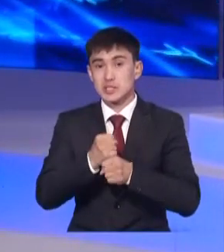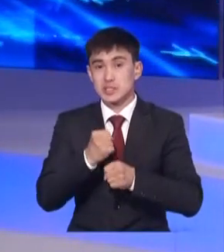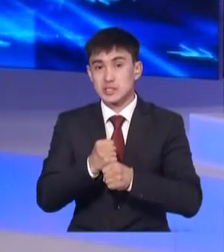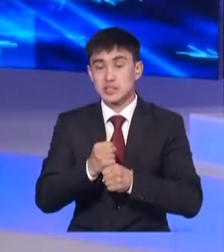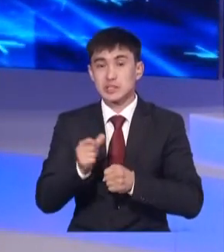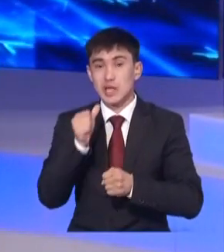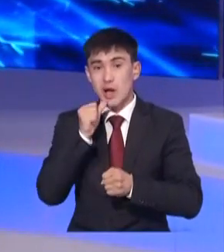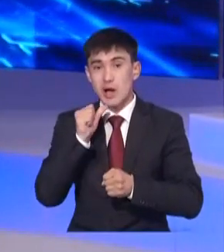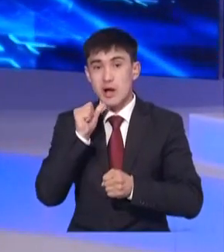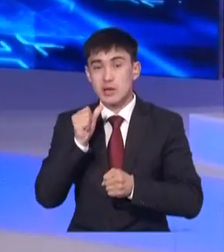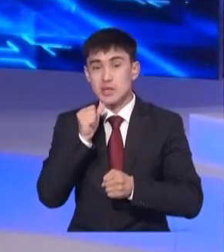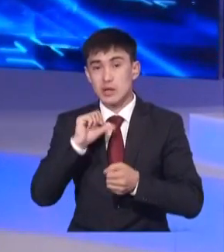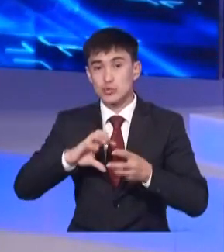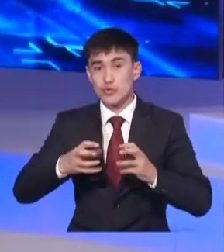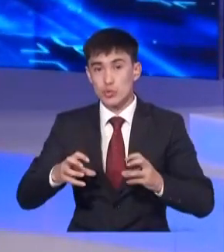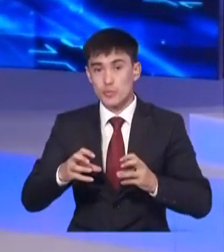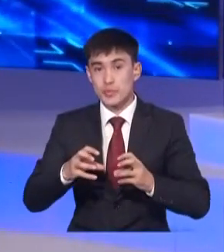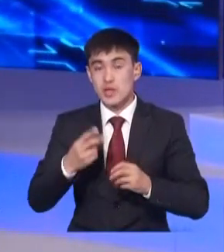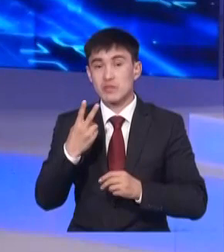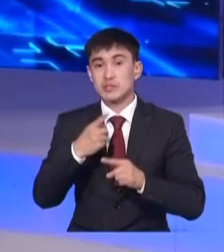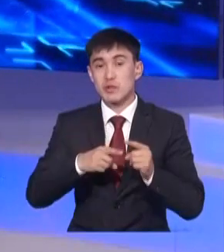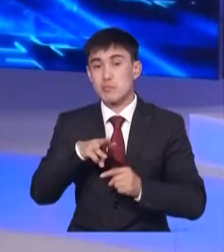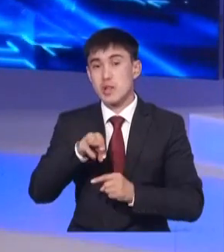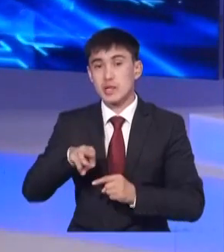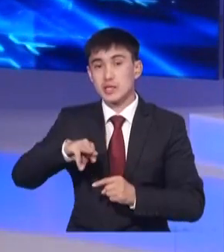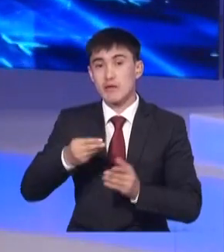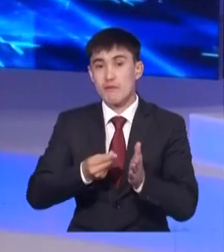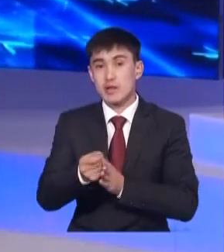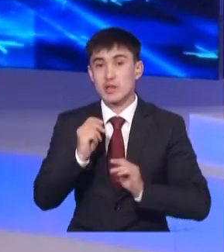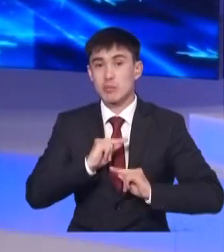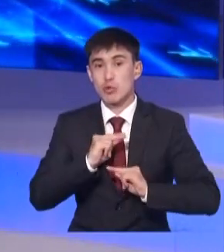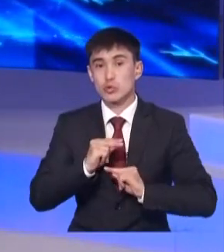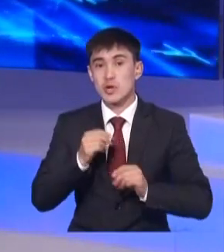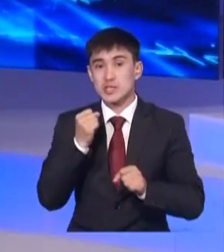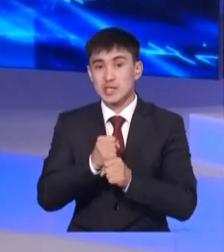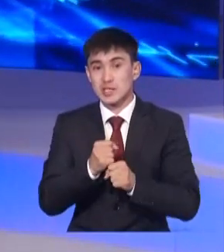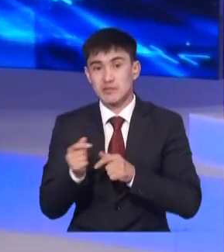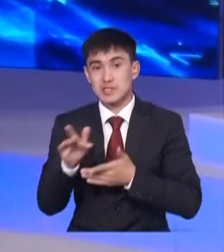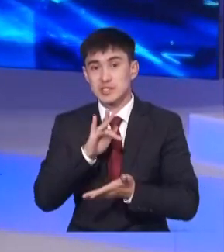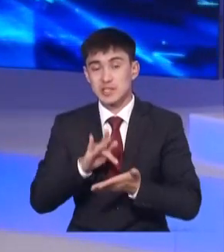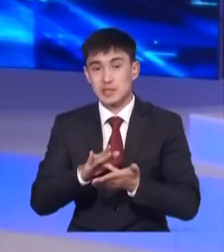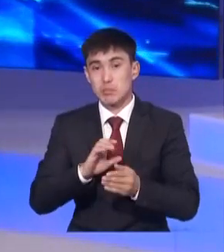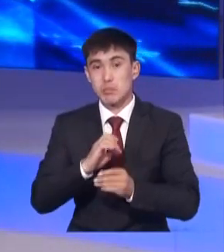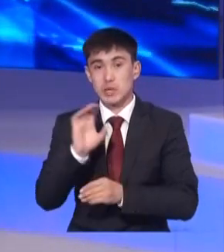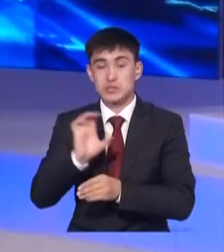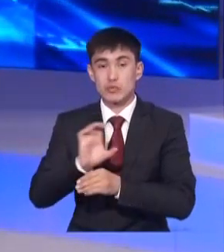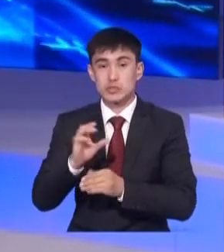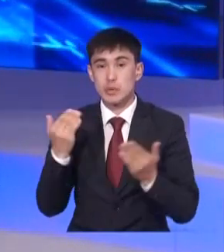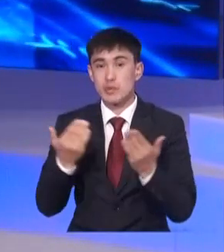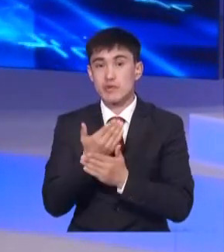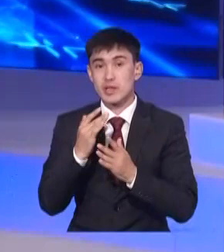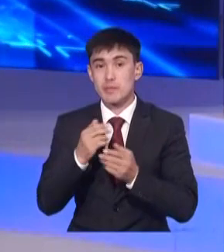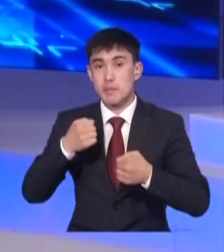свеклу. В частности, 2,5 миллиарда тенге выделено на работу сервисно-заготовительных центров. Производится